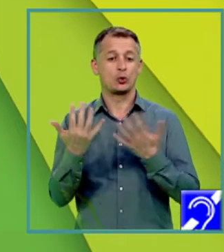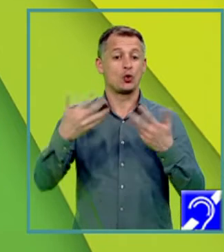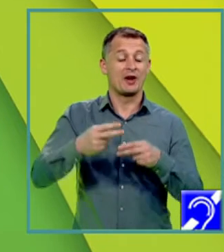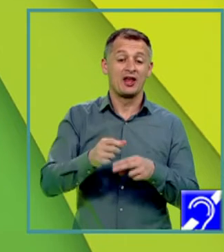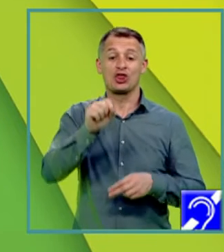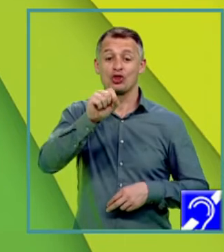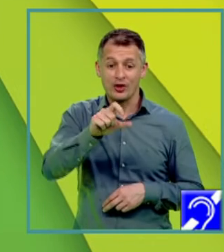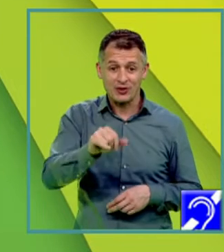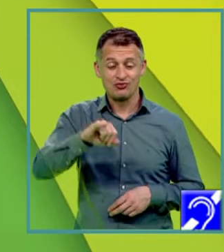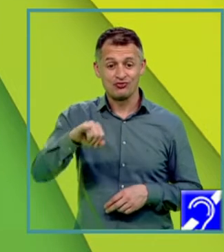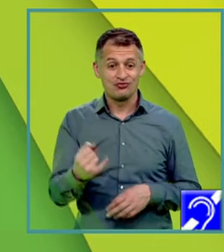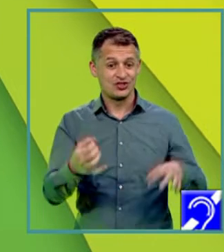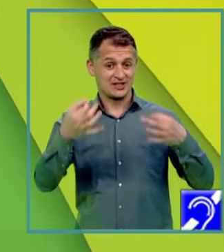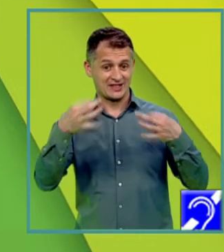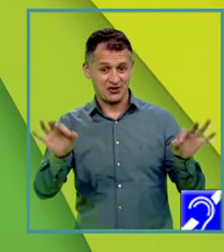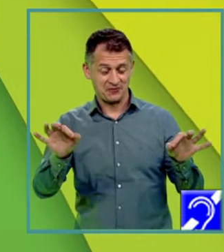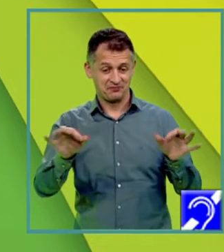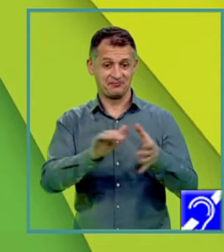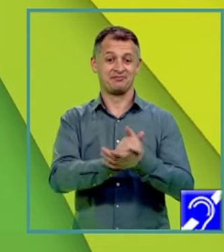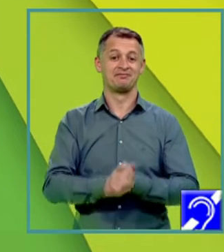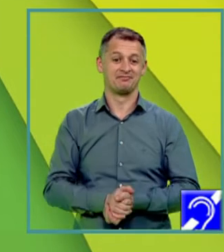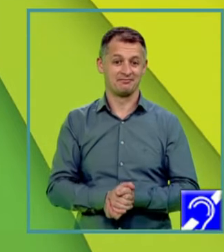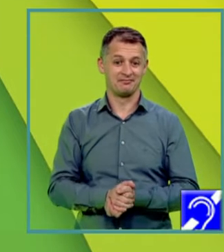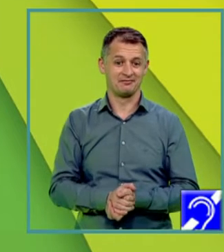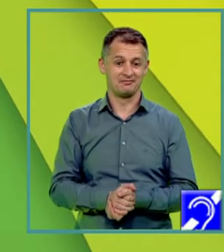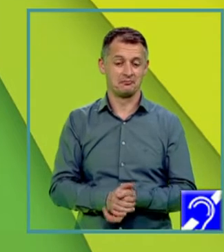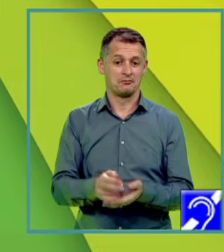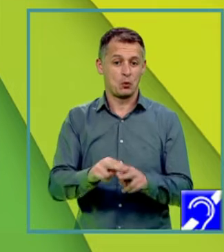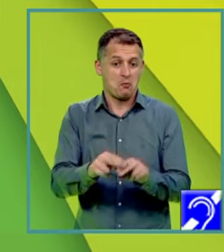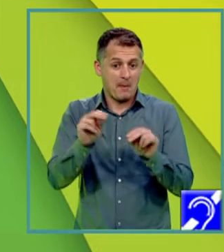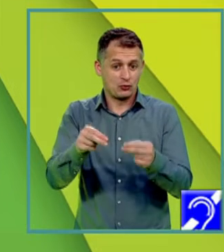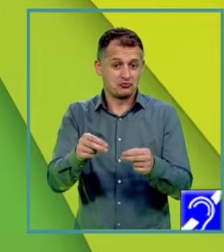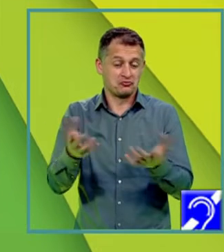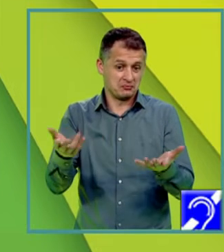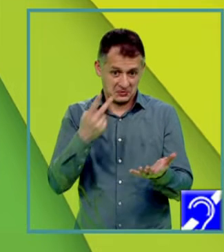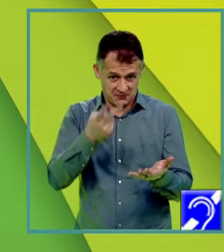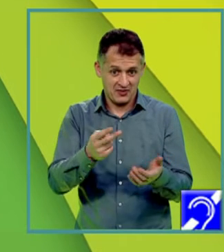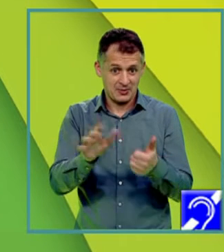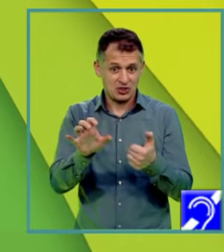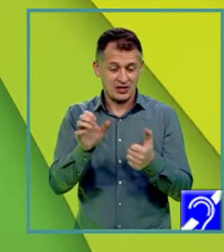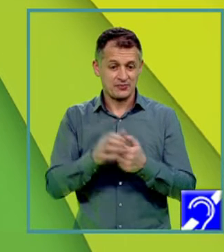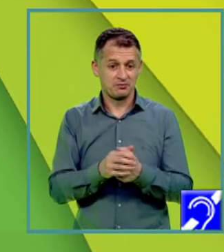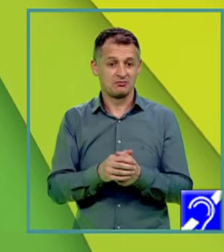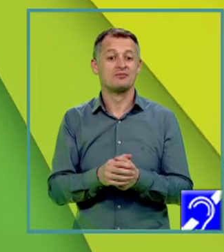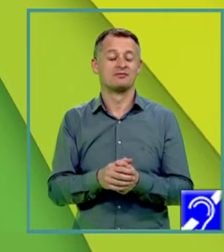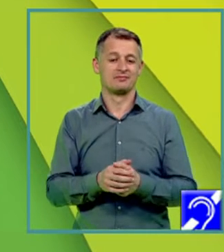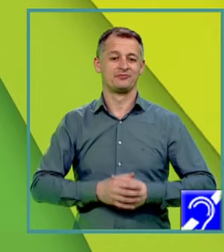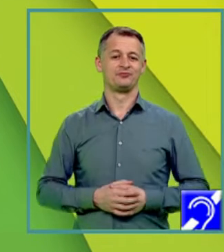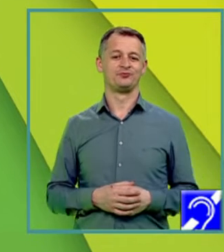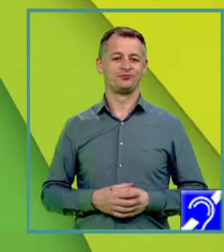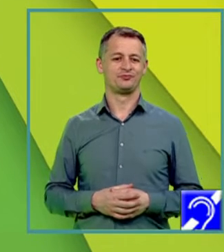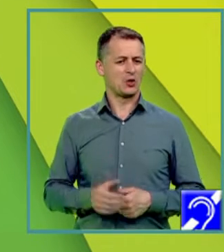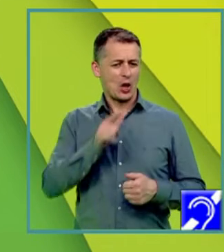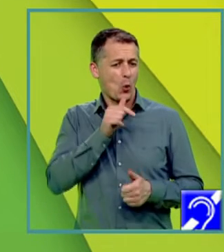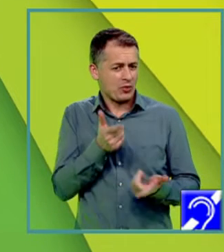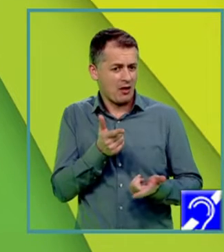12 și 10 și observăm că această valoare va fi egală cu 60 Ia să vedem